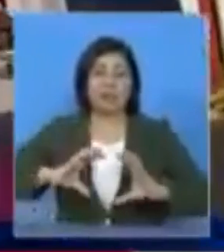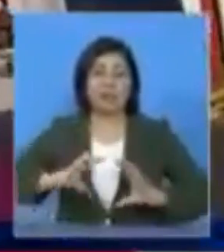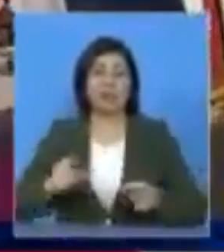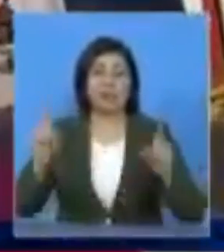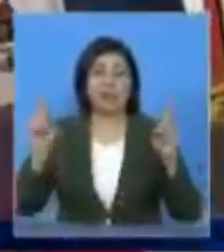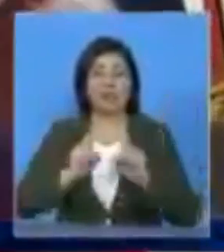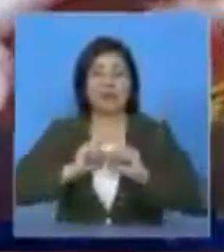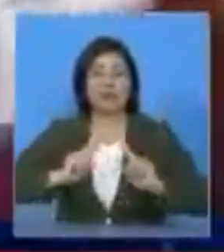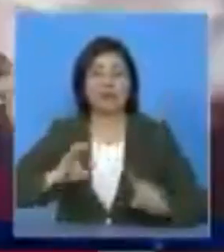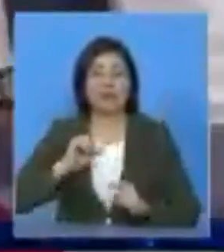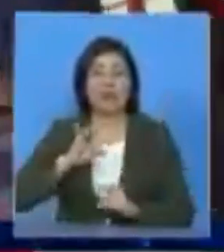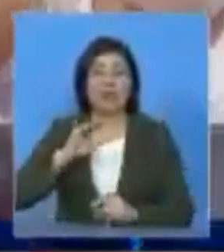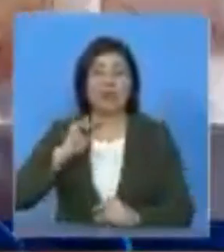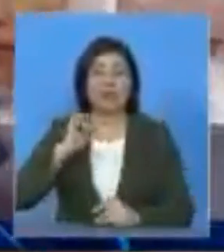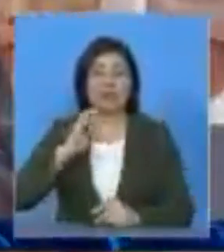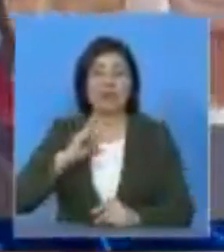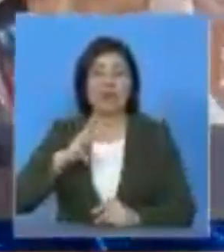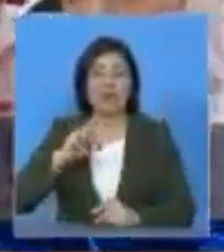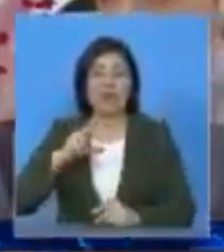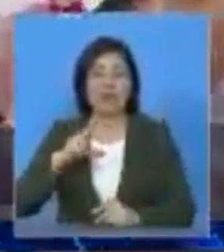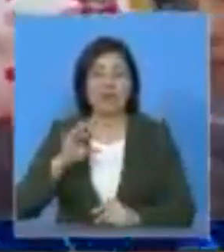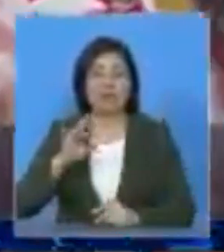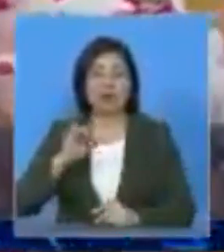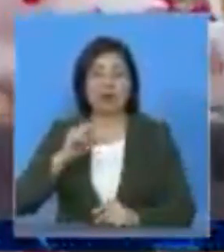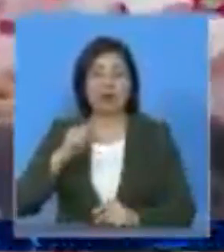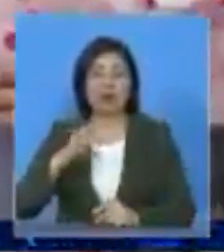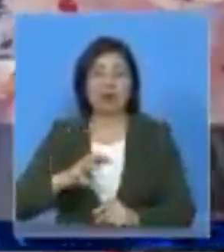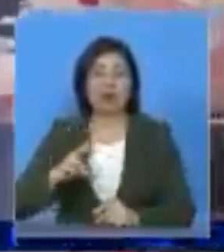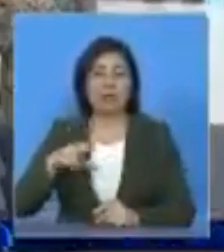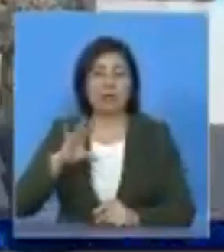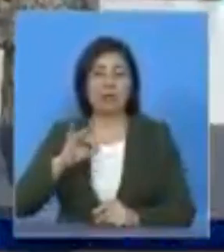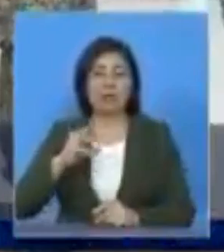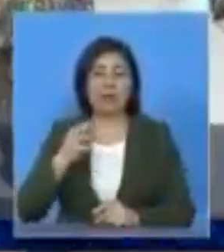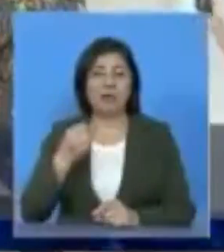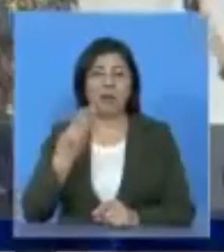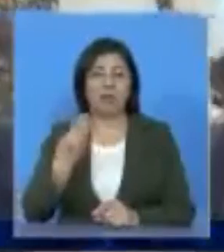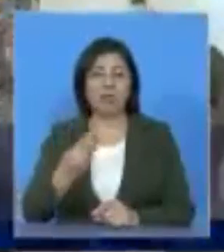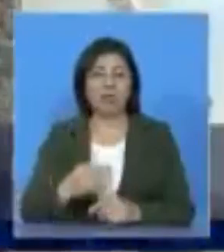звезды Ержан Максим, Рухия Байтукенова и Димаш Кудайберген.